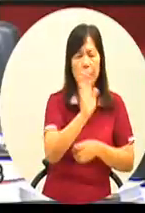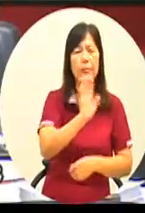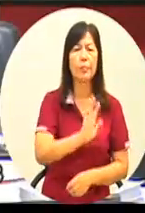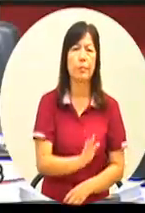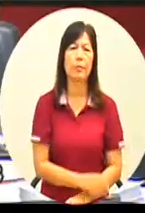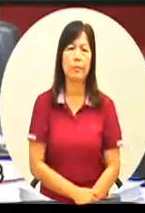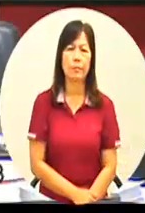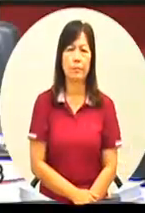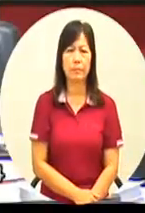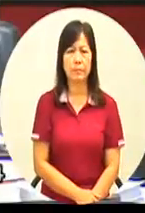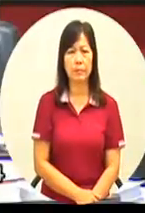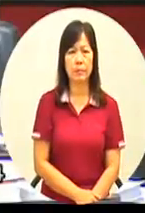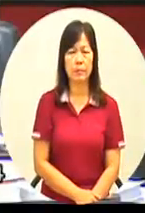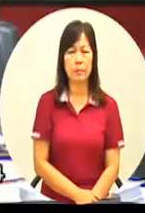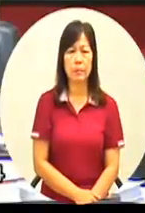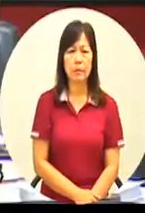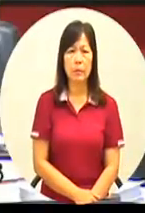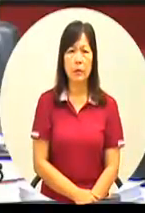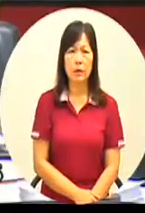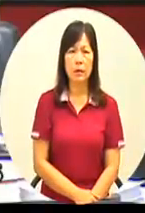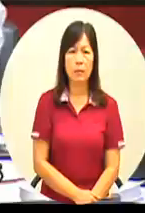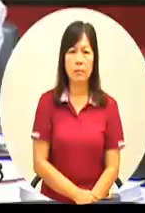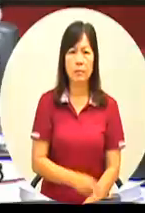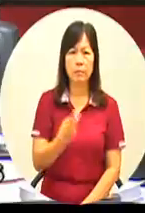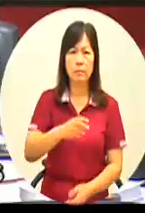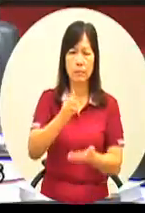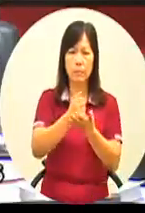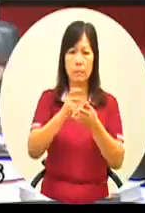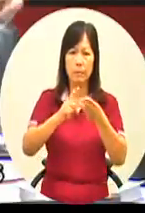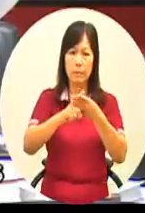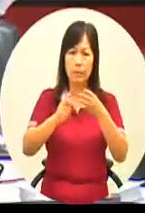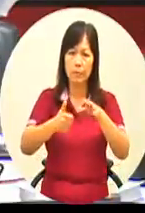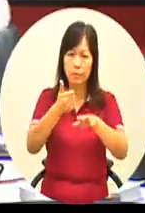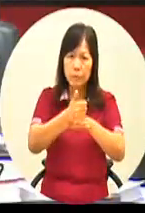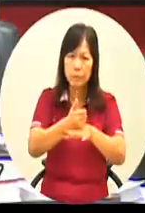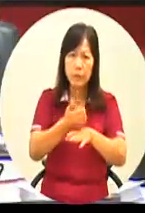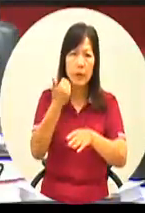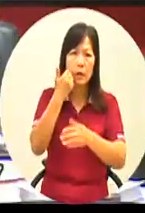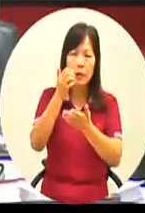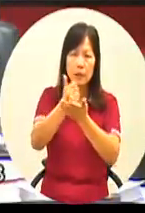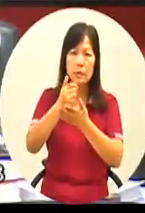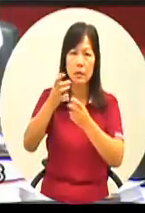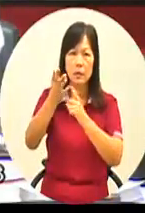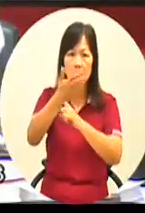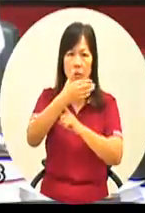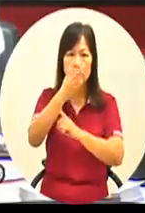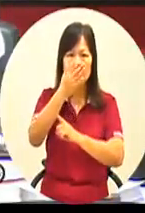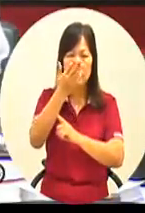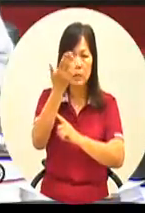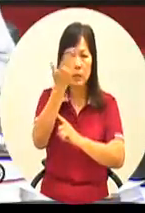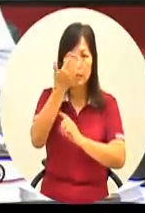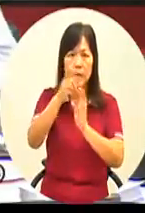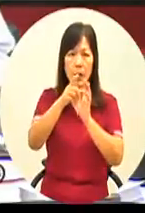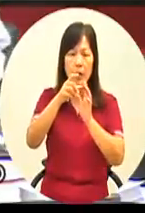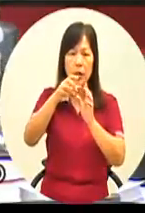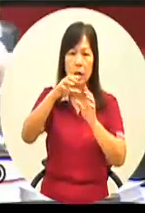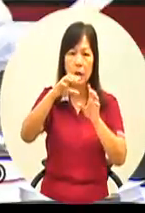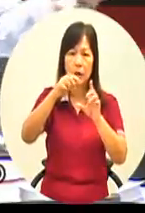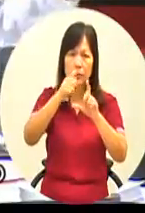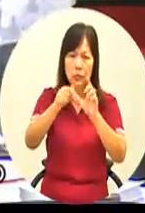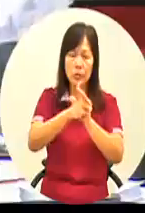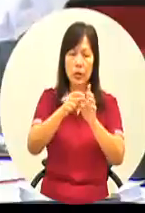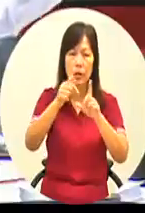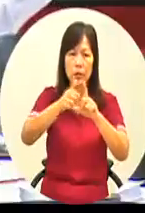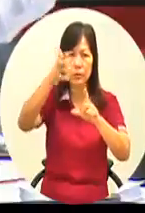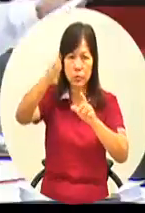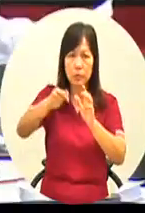好？ 好，谢谢。 是不是请主席？是不是请那个？旗美区的几位区长进来， 哪一位？ 啊，